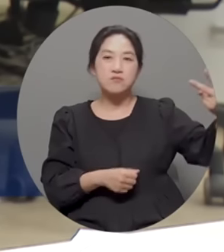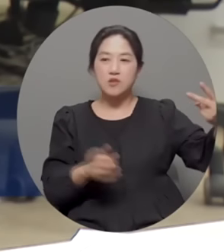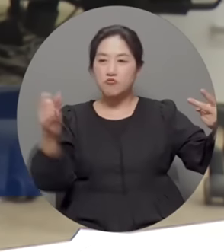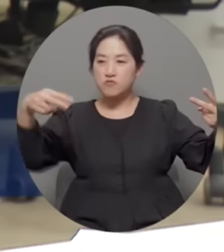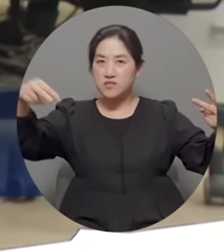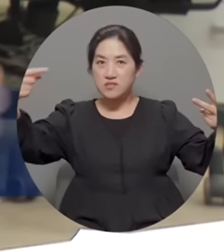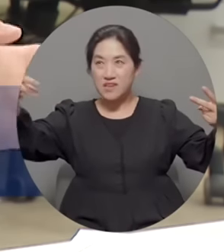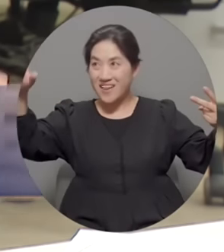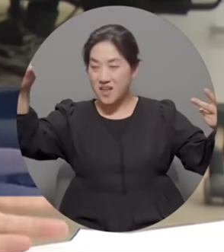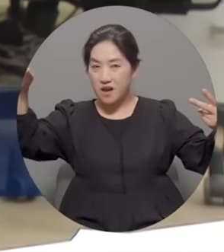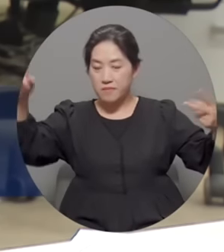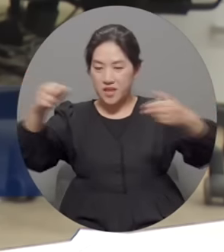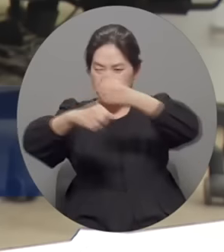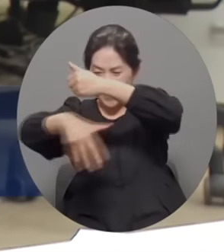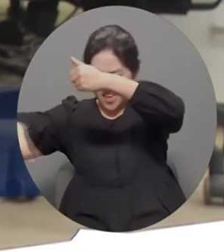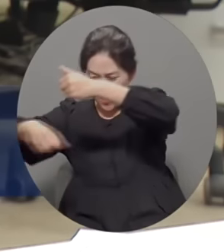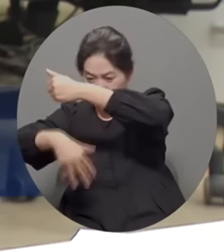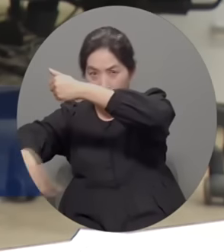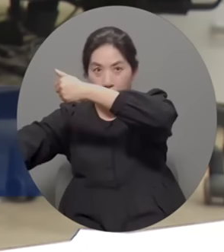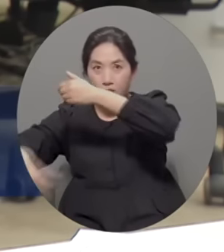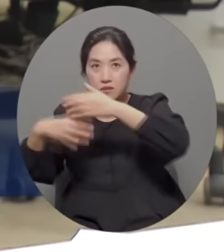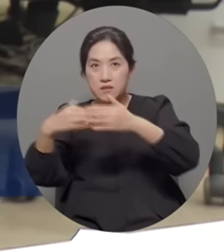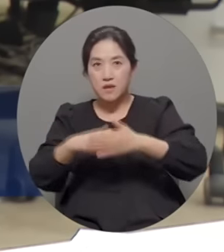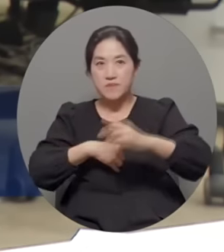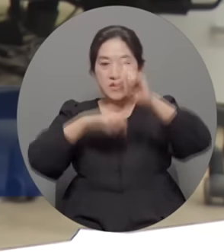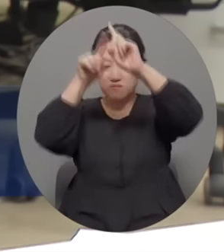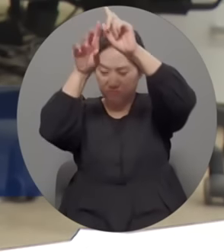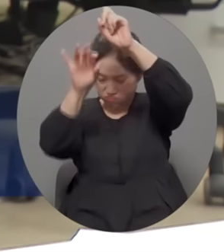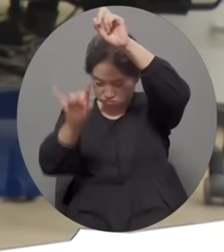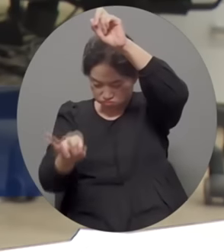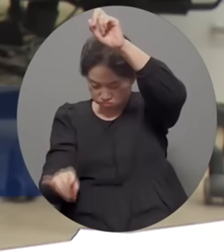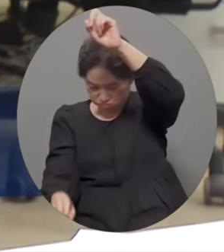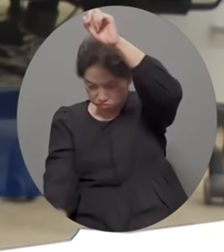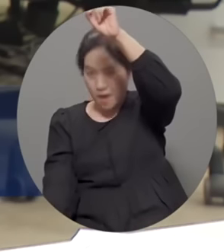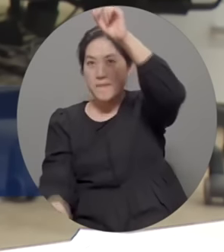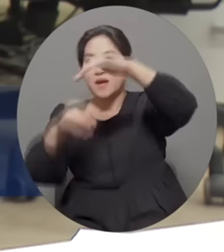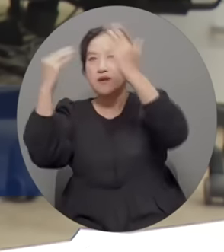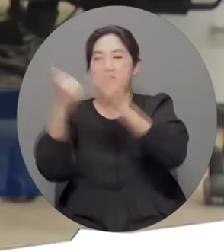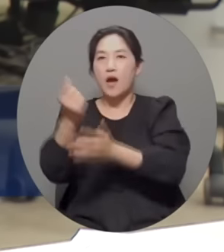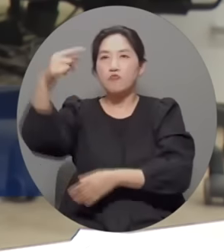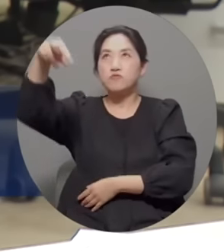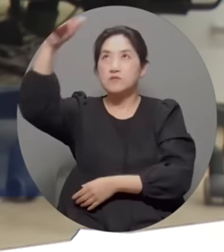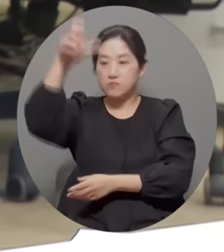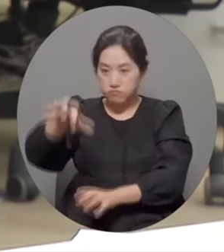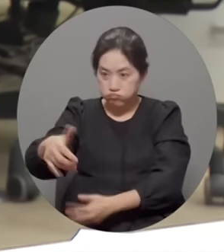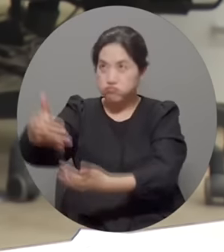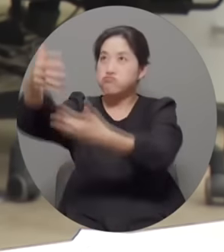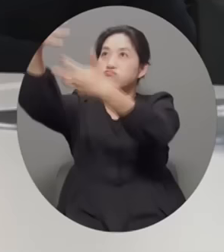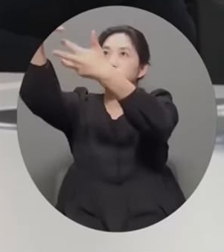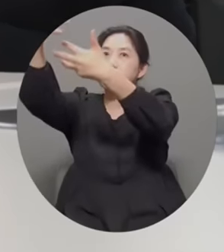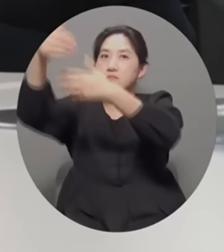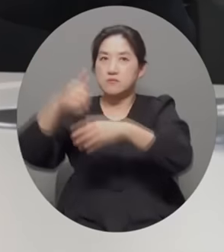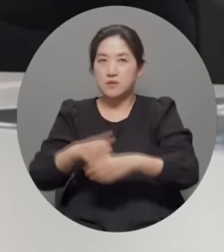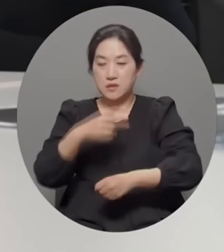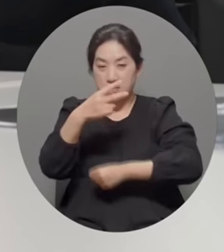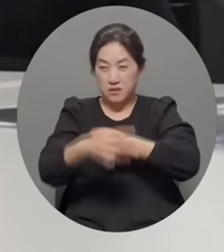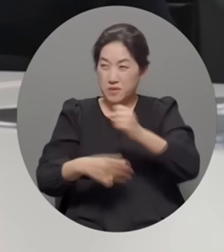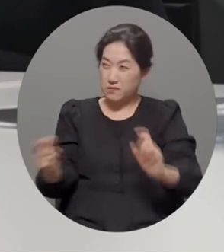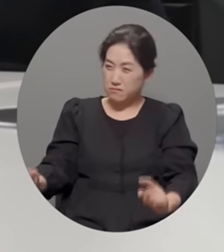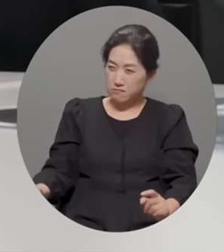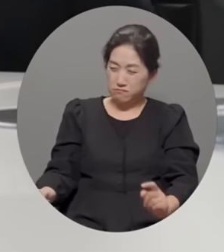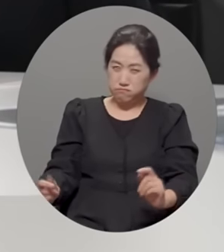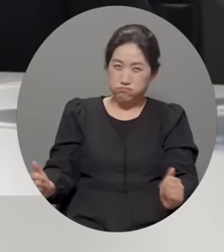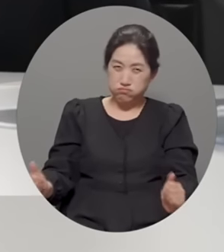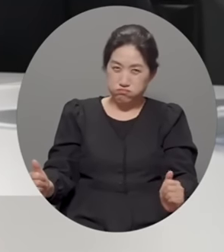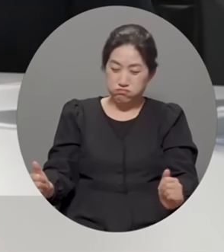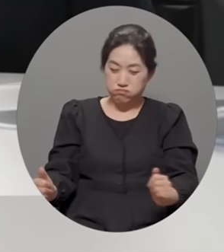하지만 대리점 그리고 유통사가 하다 보니까 1위에서부터 순위권이 1위에서 100위까지다. 그럼 전부 다 뜨는 거예요. 3년의 다툼 끝에